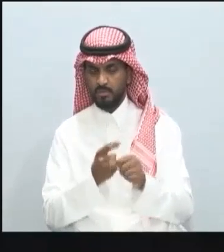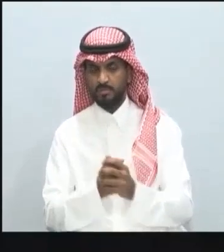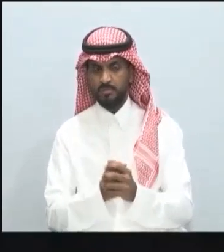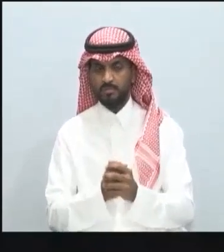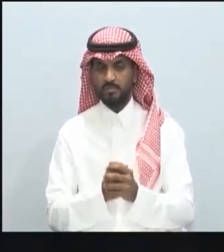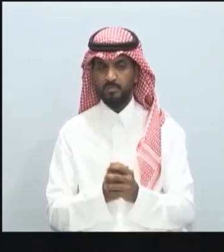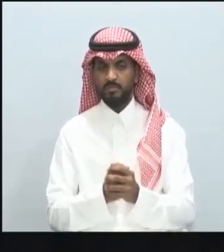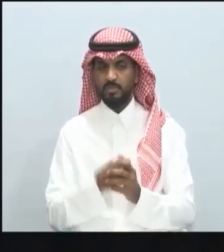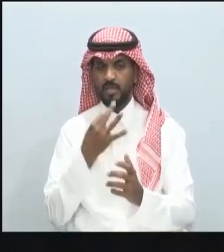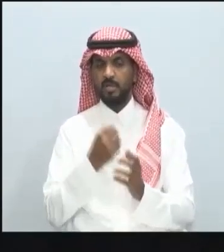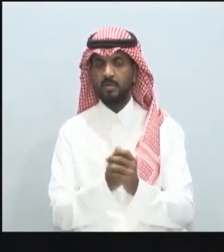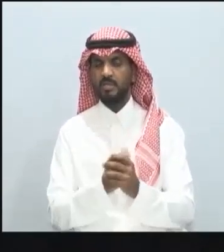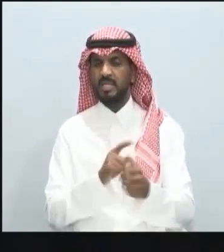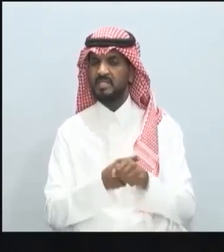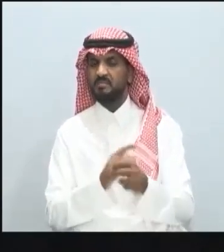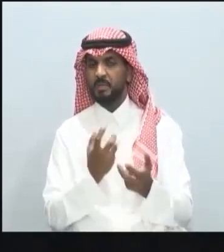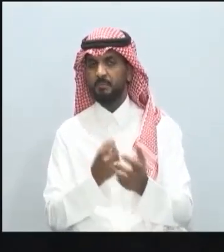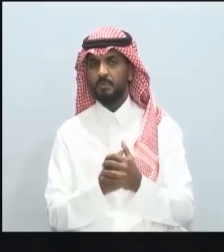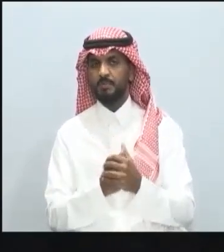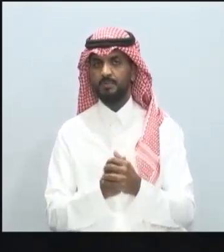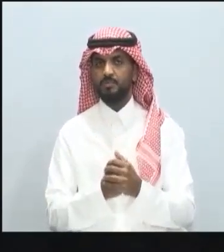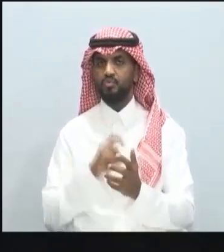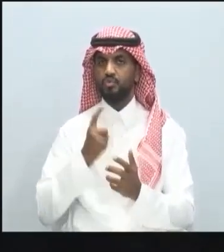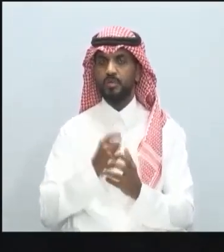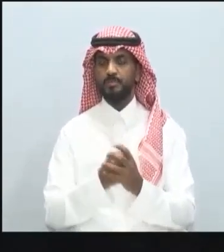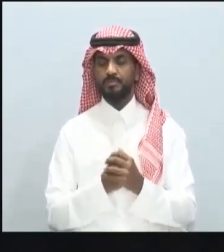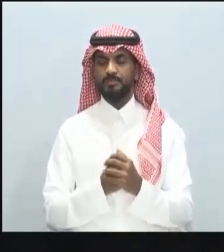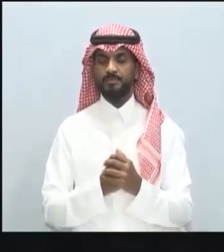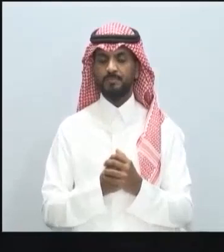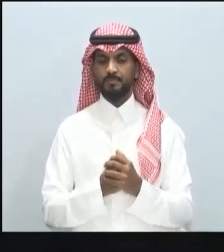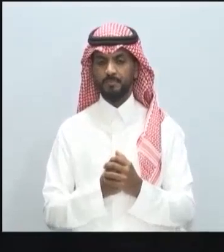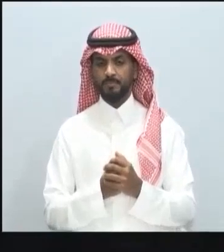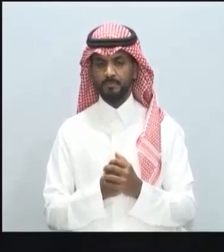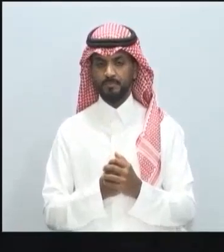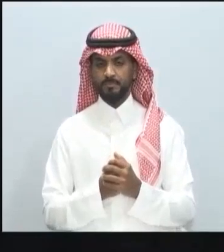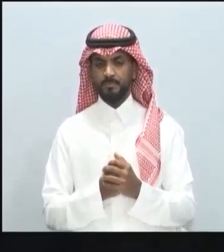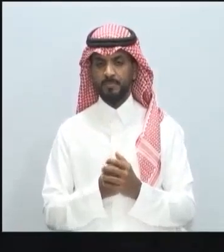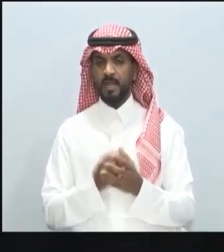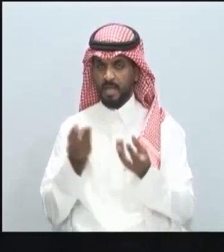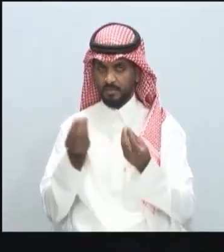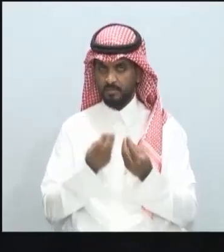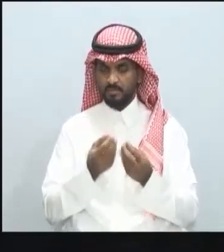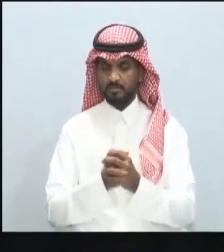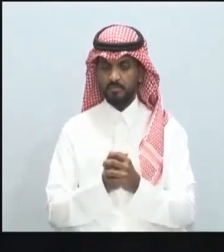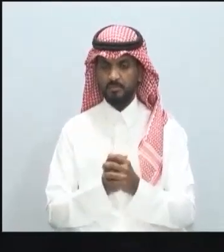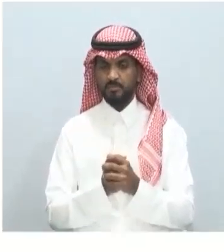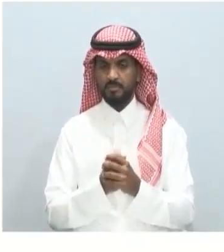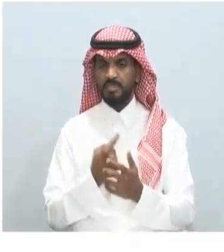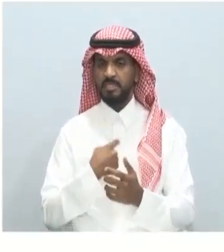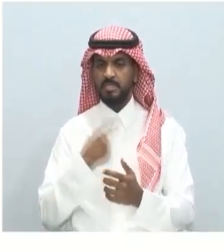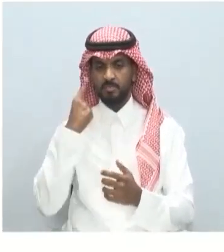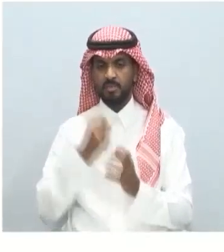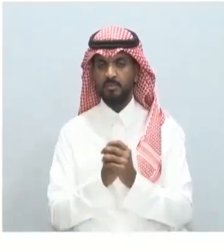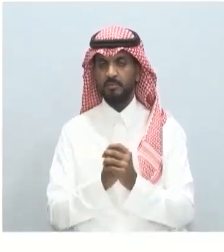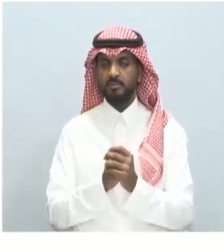تقرا ثم ستحسب على ذلك ايضا سرعتك القرائيه نشاط منزلي هات اني